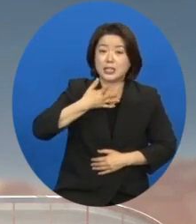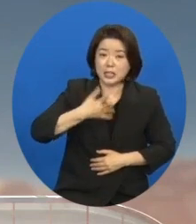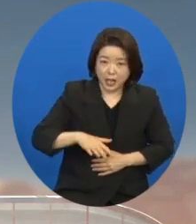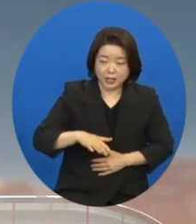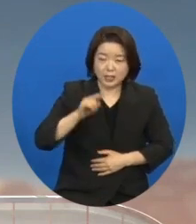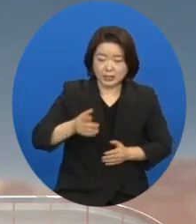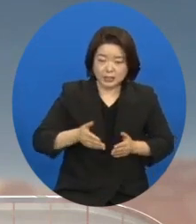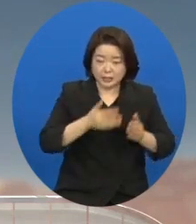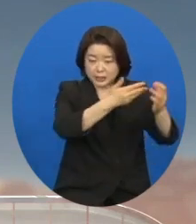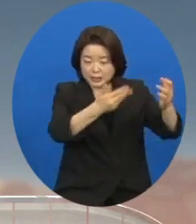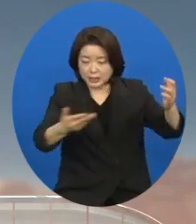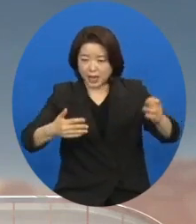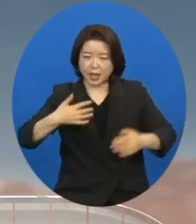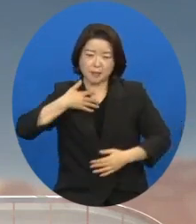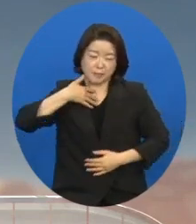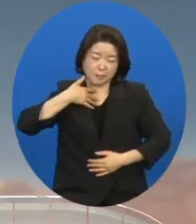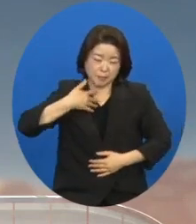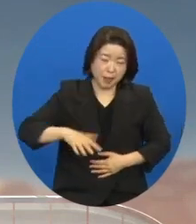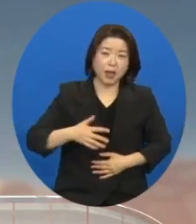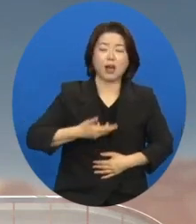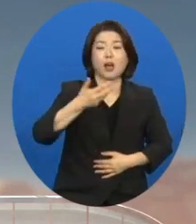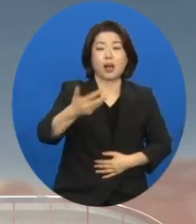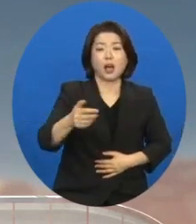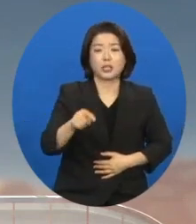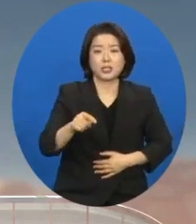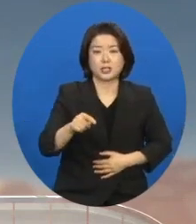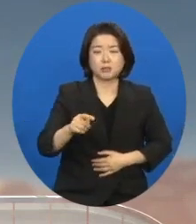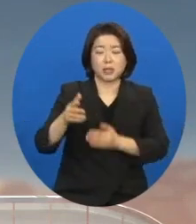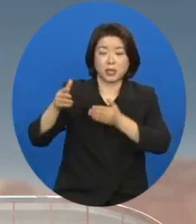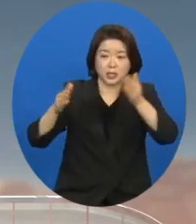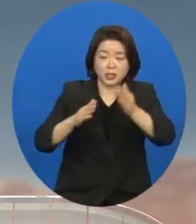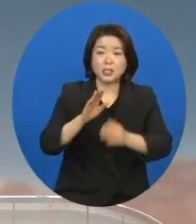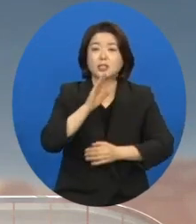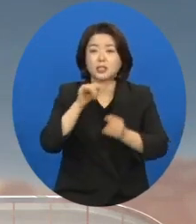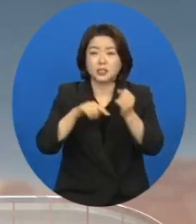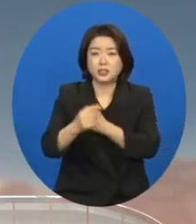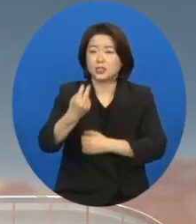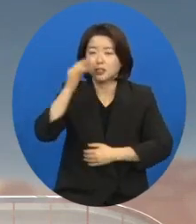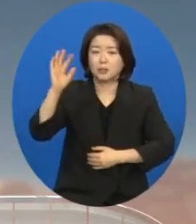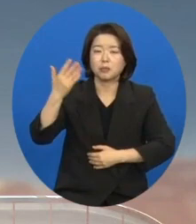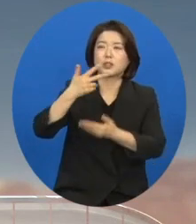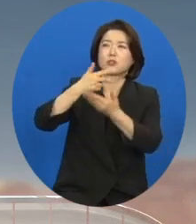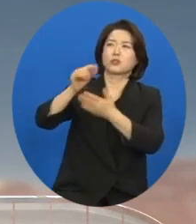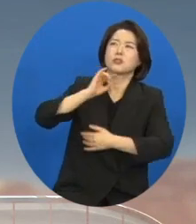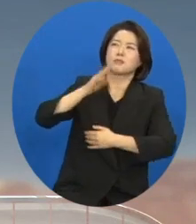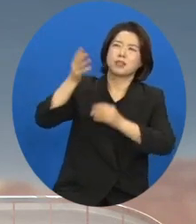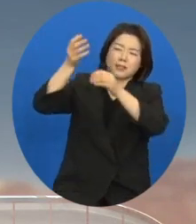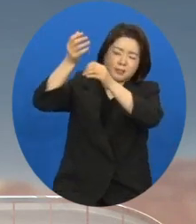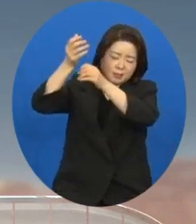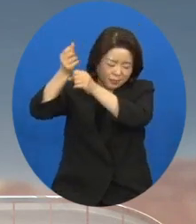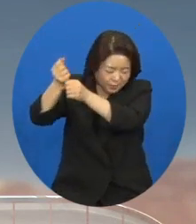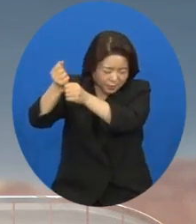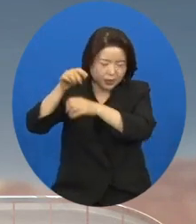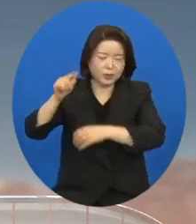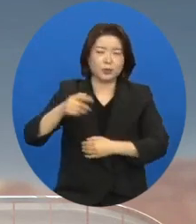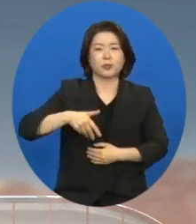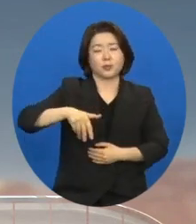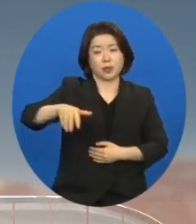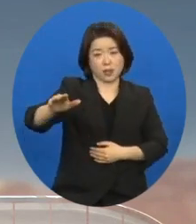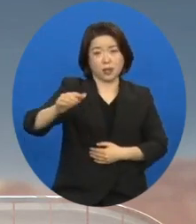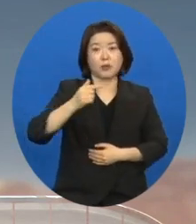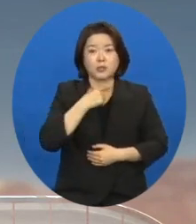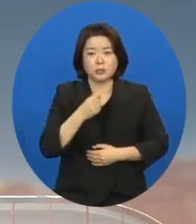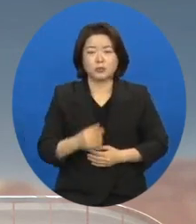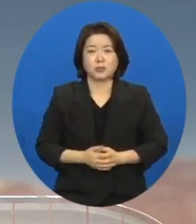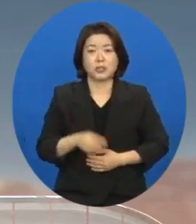않은 강이지만 길이요 진리요 생명 되신 주님만 의지하며 나가겠습니다.